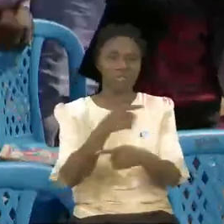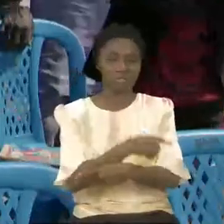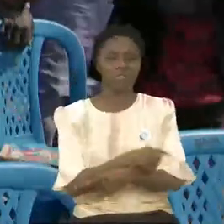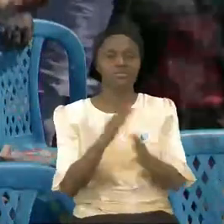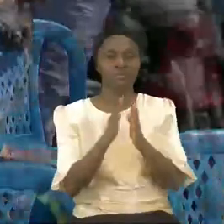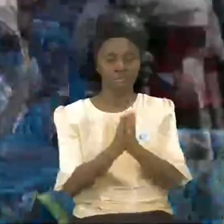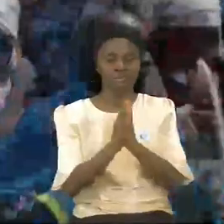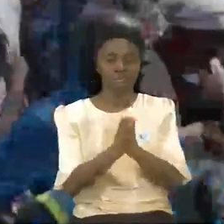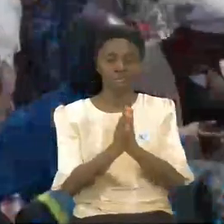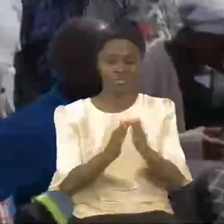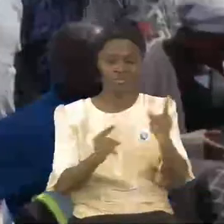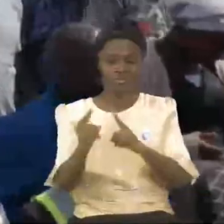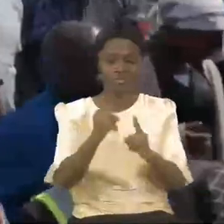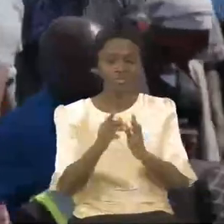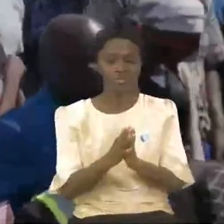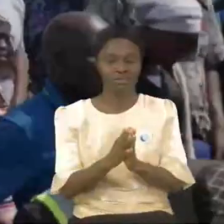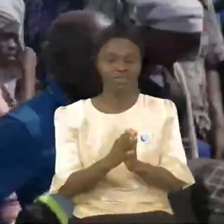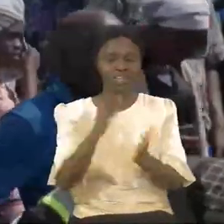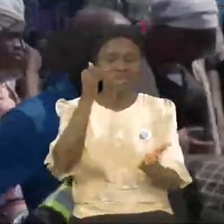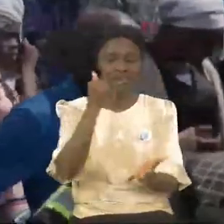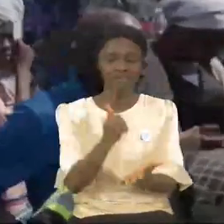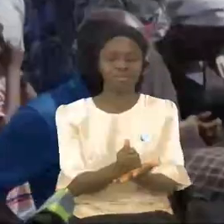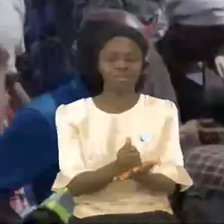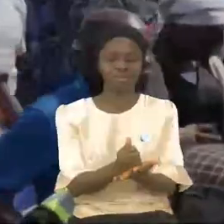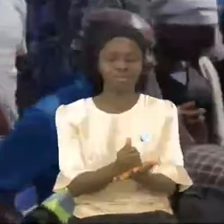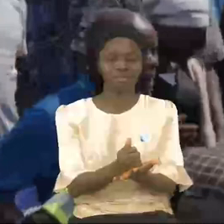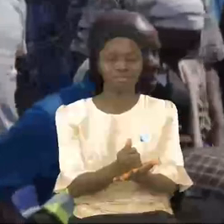concurrent jusqu'au dernier jour AMEN